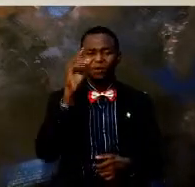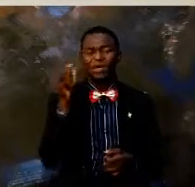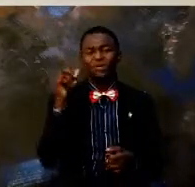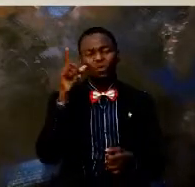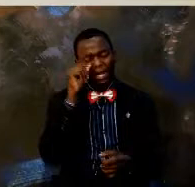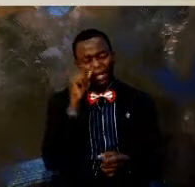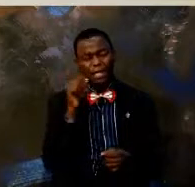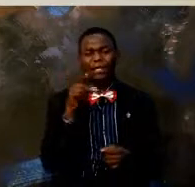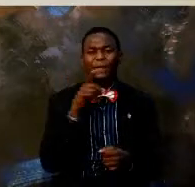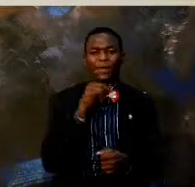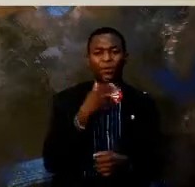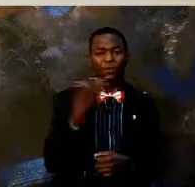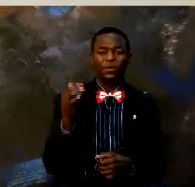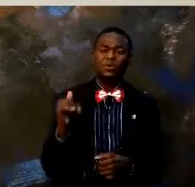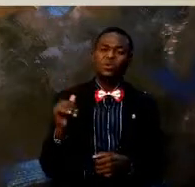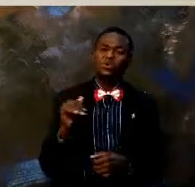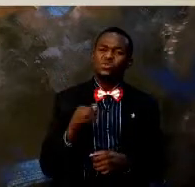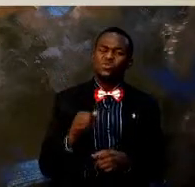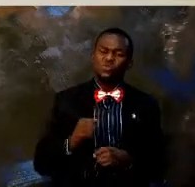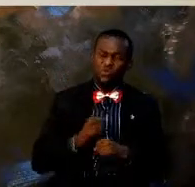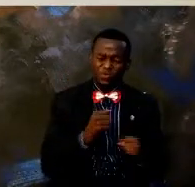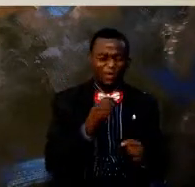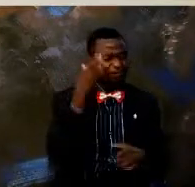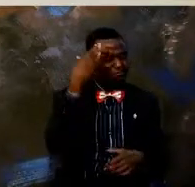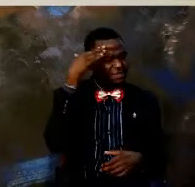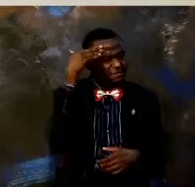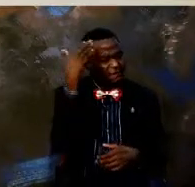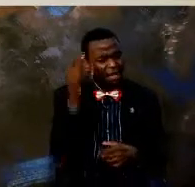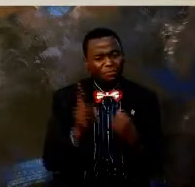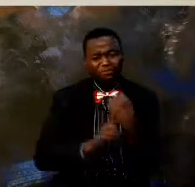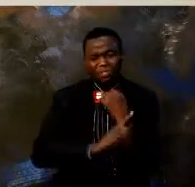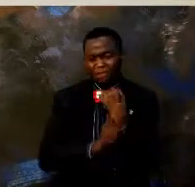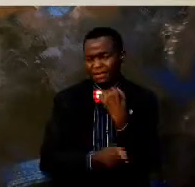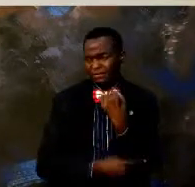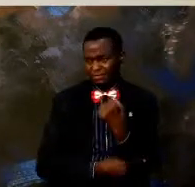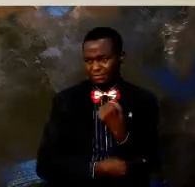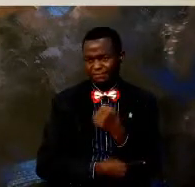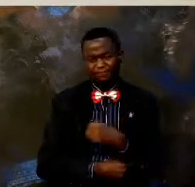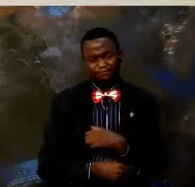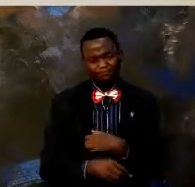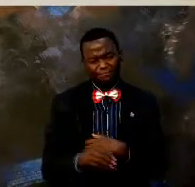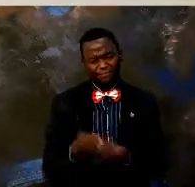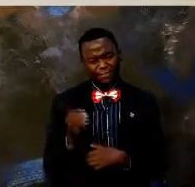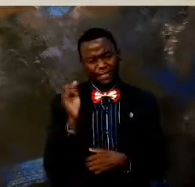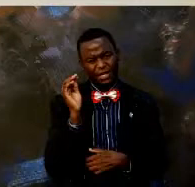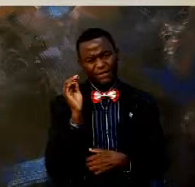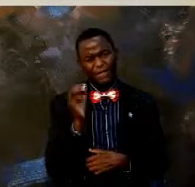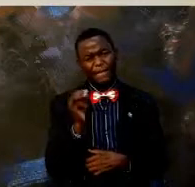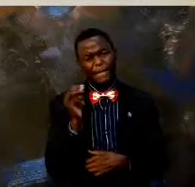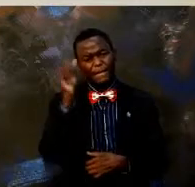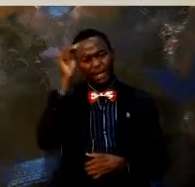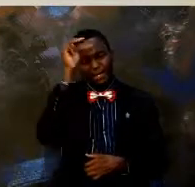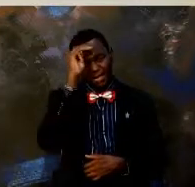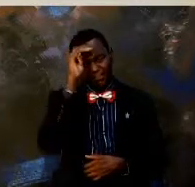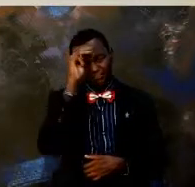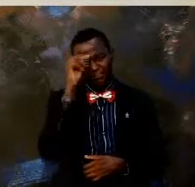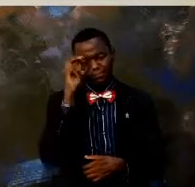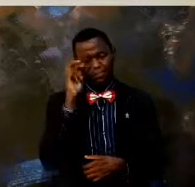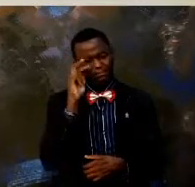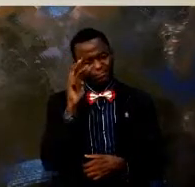yoyote. Yusufu naye anasema, sijui hiyo mimba. Alafu anakuwaje wa Mariamu, anakuwaje wa